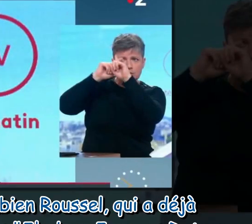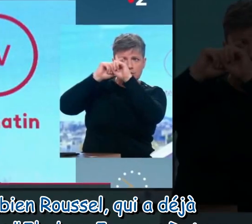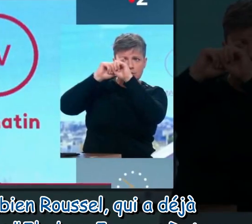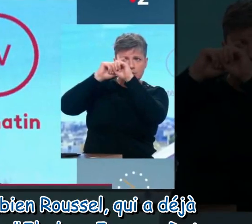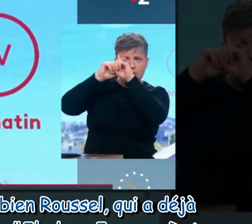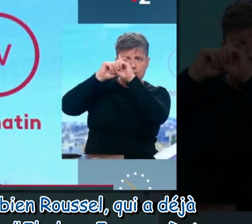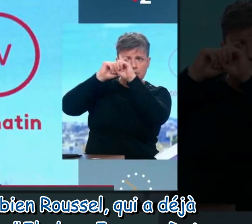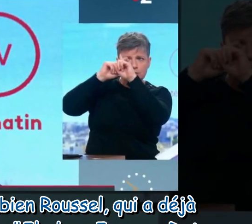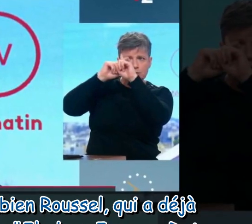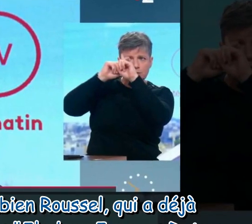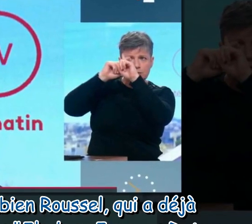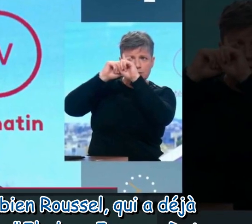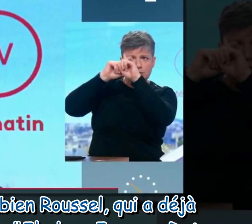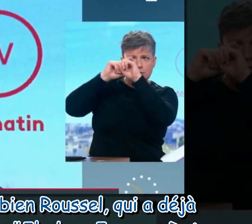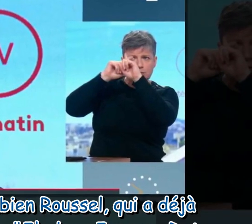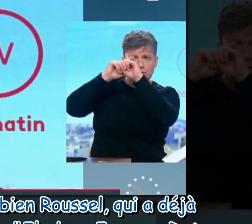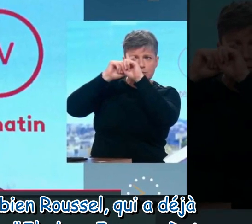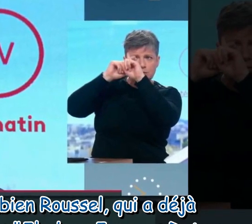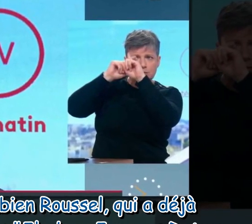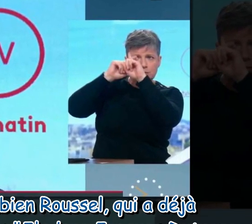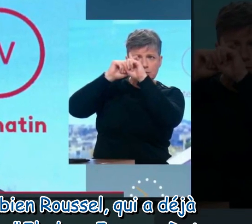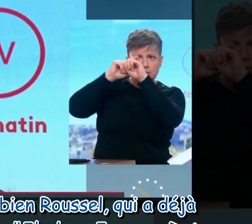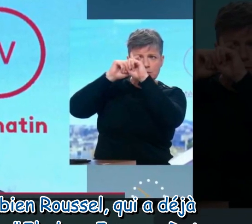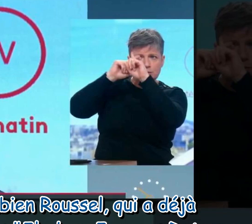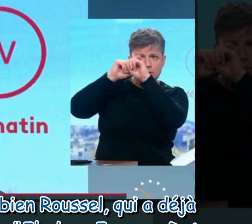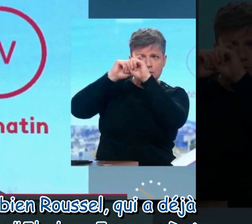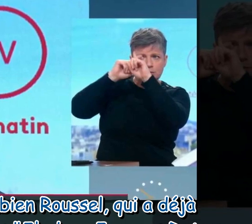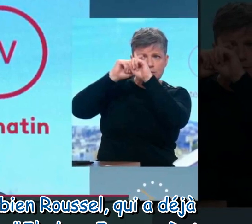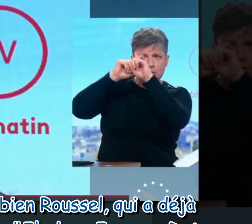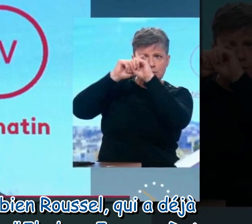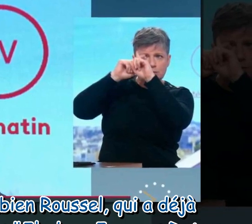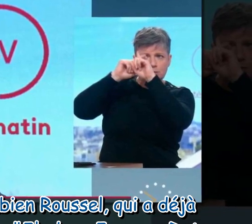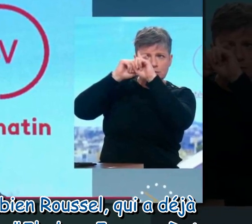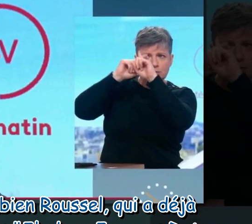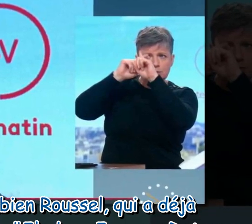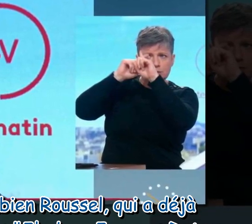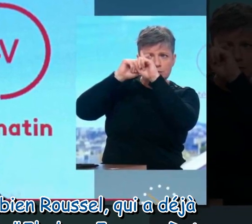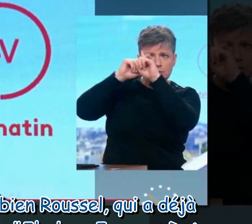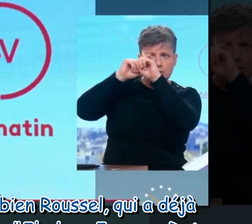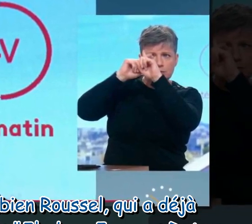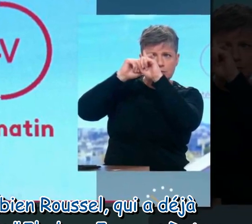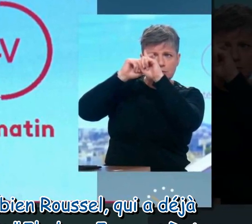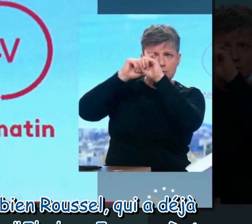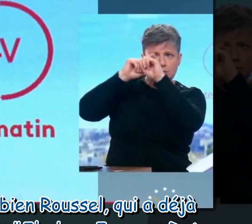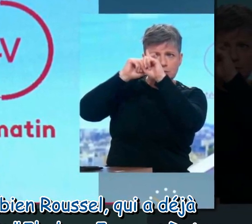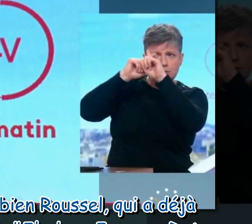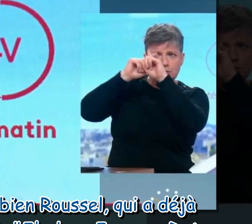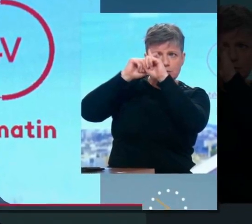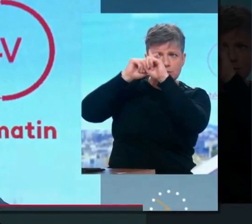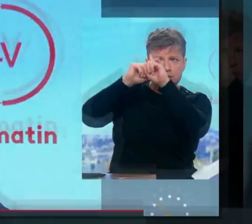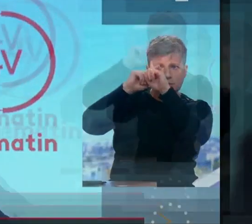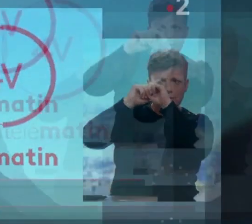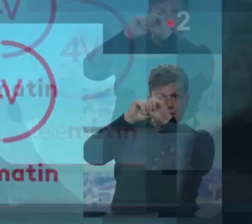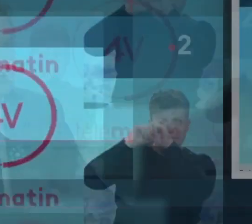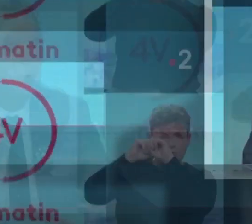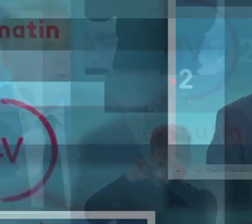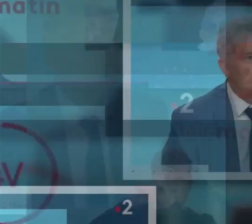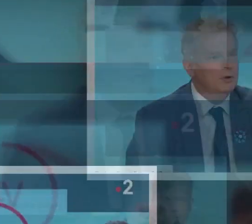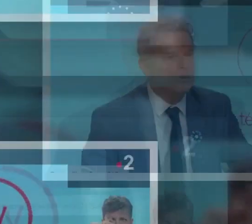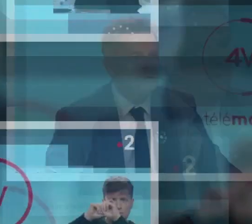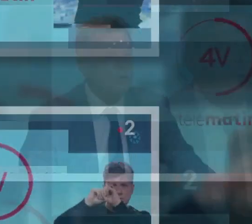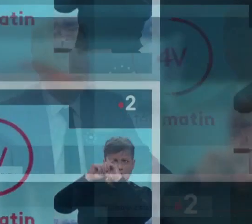Des dires qui ont fait plaisir à Fabien Roussel, qui a déjà rencontré le père de Thomas Dutronc, j'adore Jacques Dutronc.